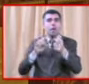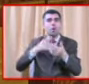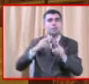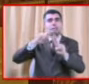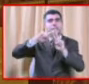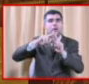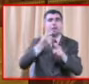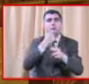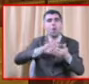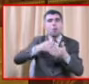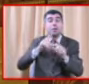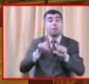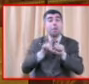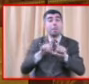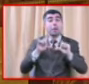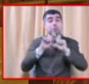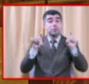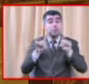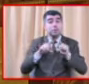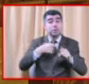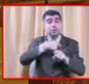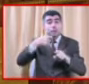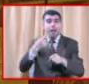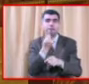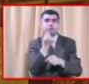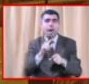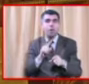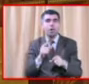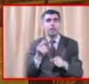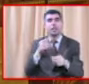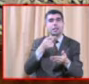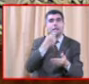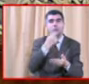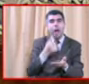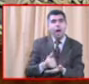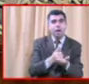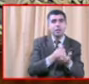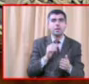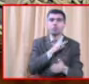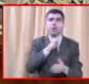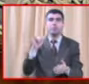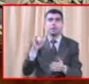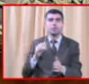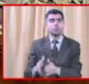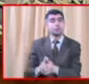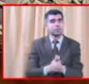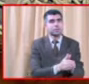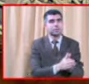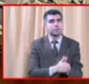خاصة وأن رماد ما تتغطيش اليوم مصاريف الأدوية. شكرا سيد الوزير. شكرا. هل هناك من تعقيب